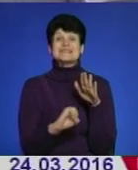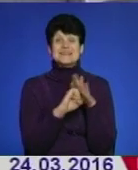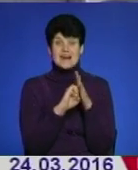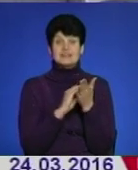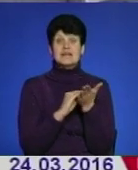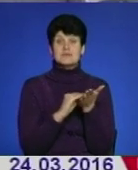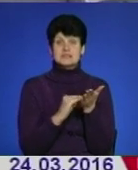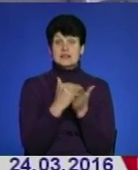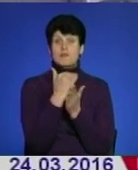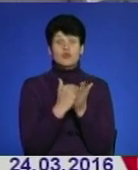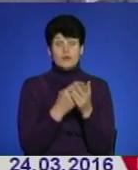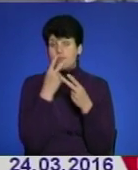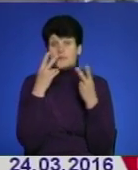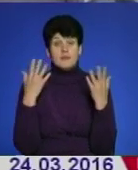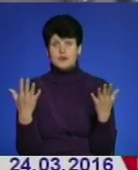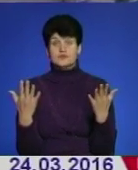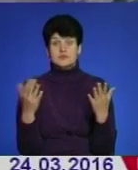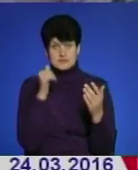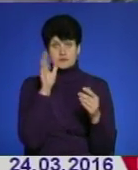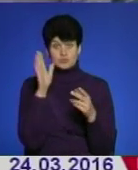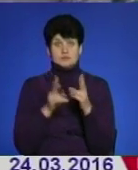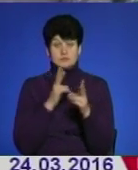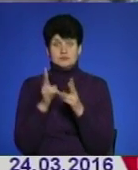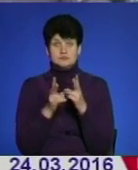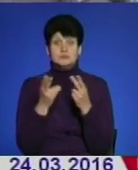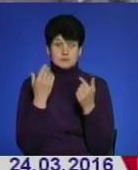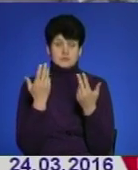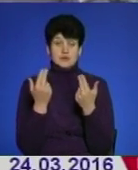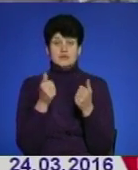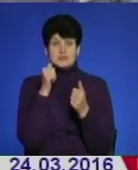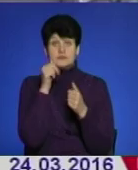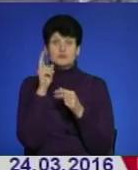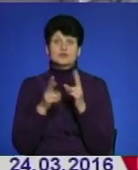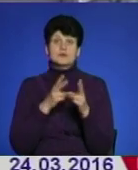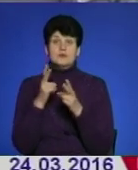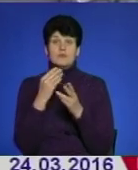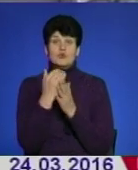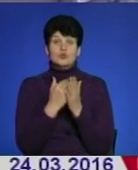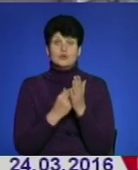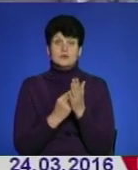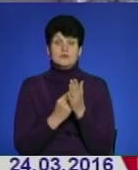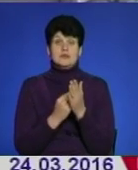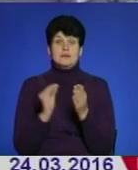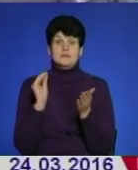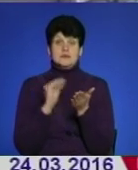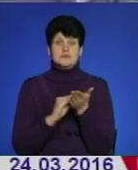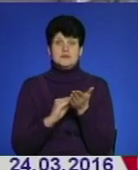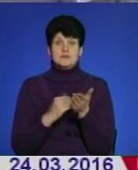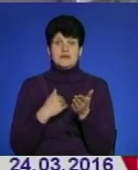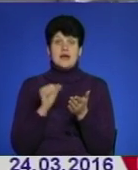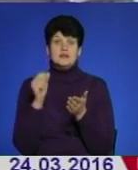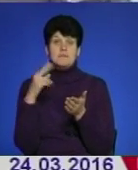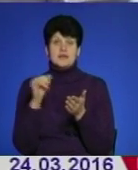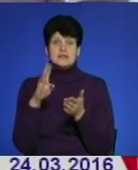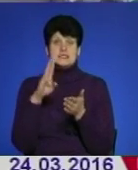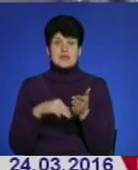складання протоколу я не бачу. Ви завтра будете оскаржувати? Звичайно, я завтра буду оскаржувати протокол про накладення на мене адмінстягнення.